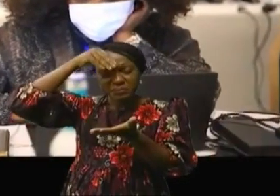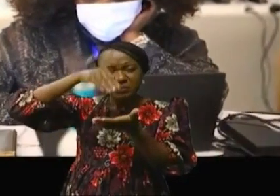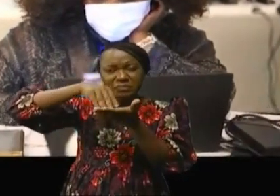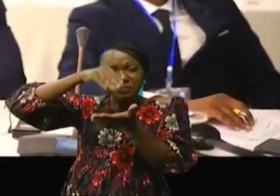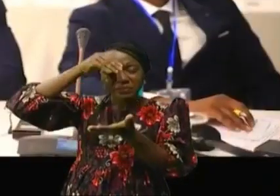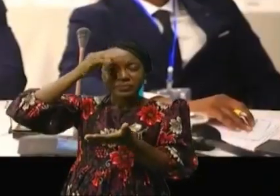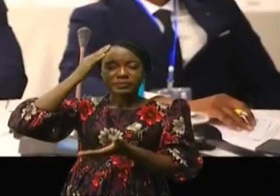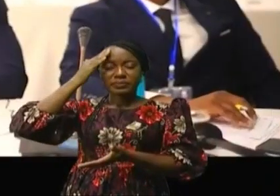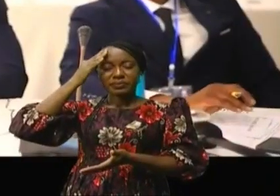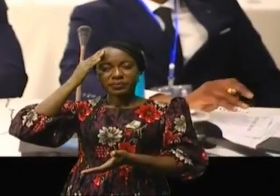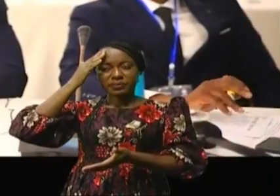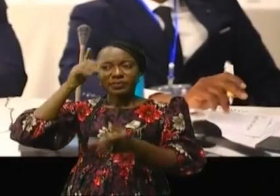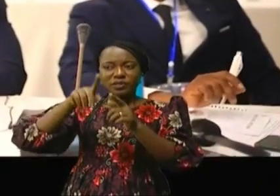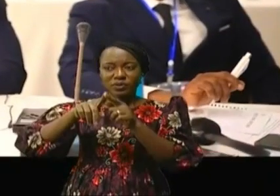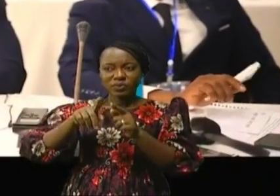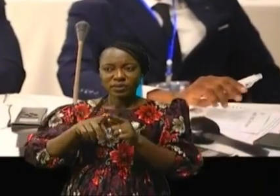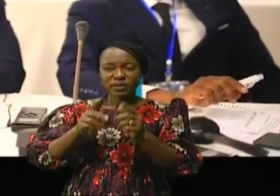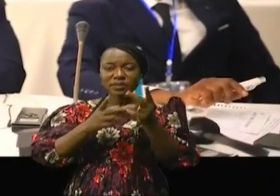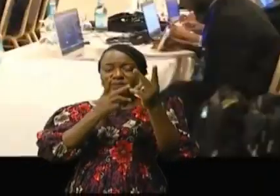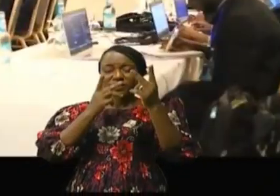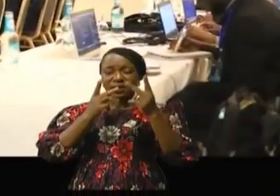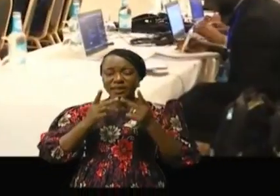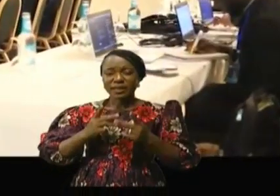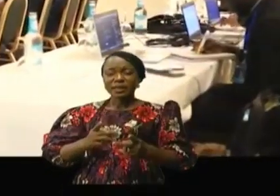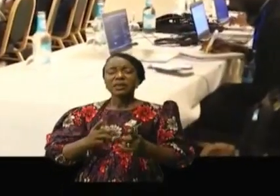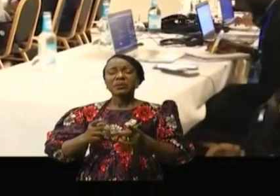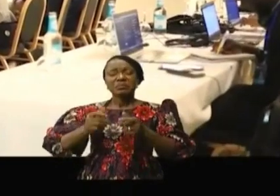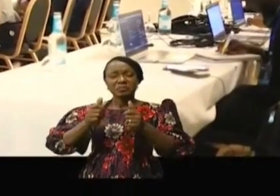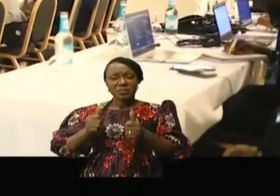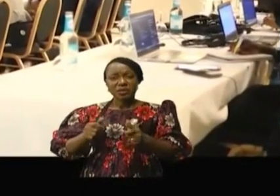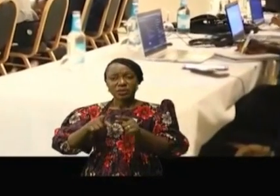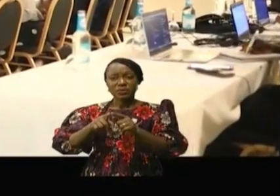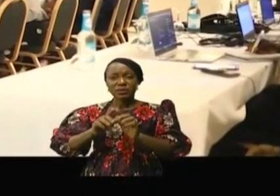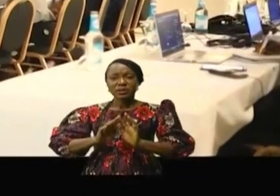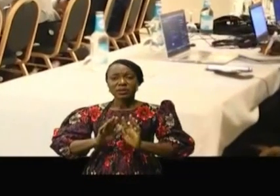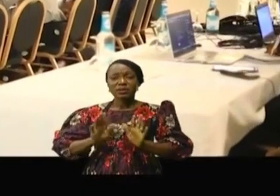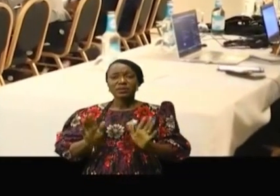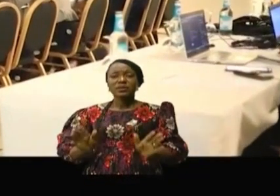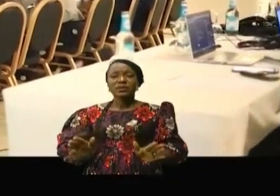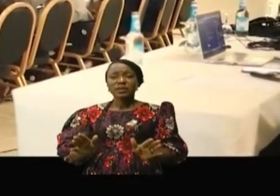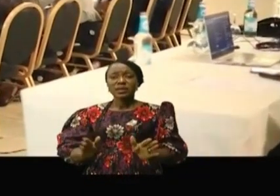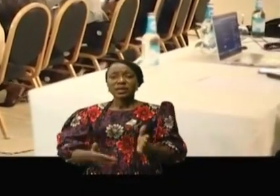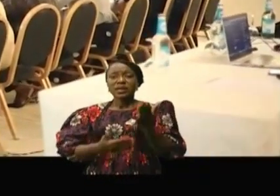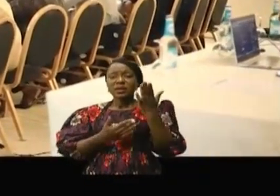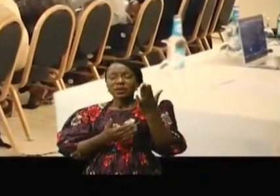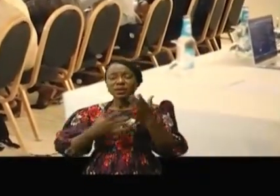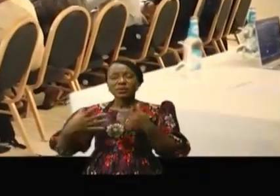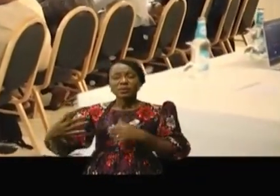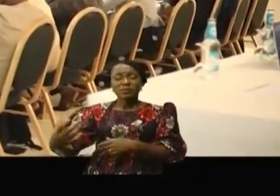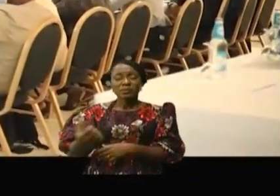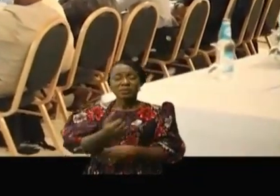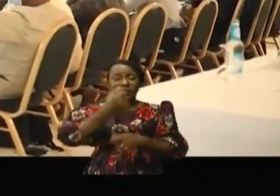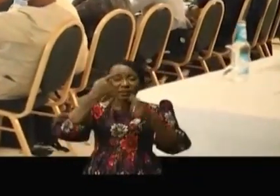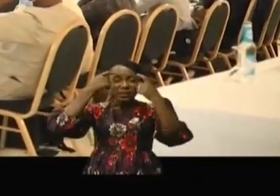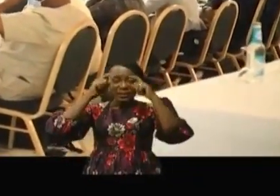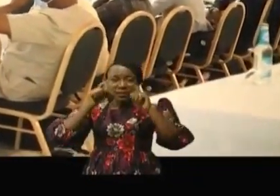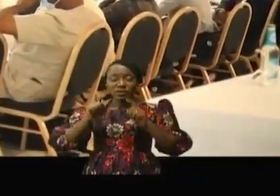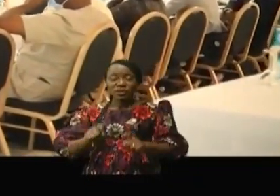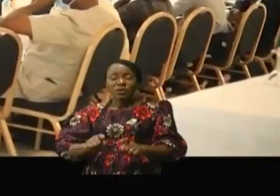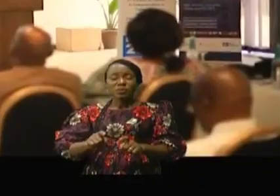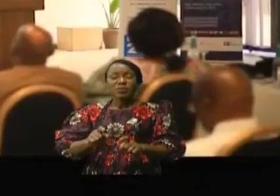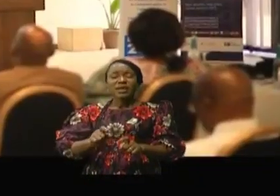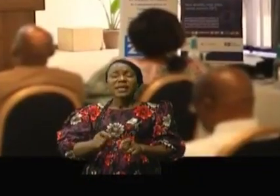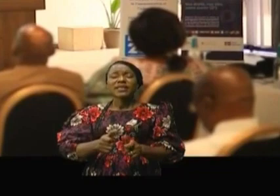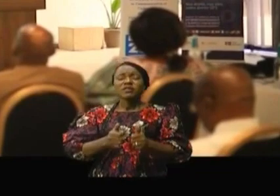précises, des attitudes, des valeurs positives ainsi que des compétences nécessaires pour prendre des décisions. Pour être